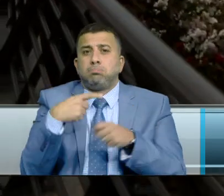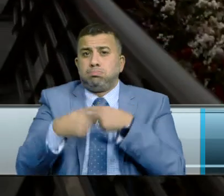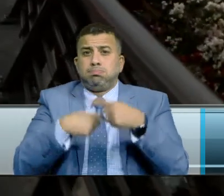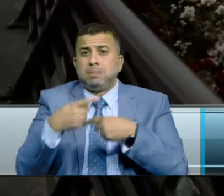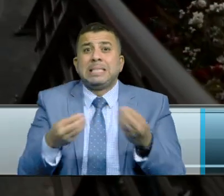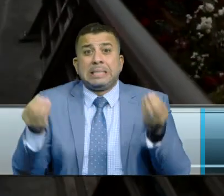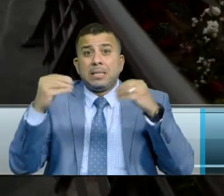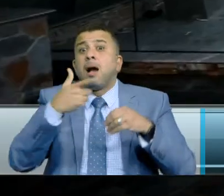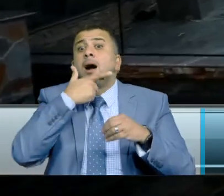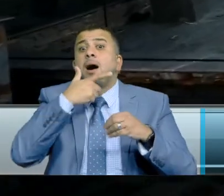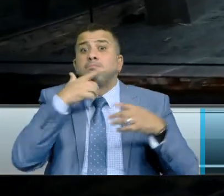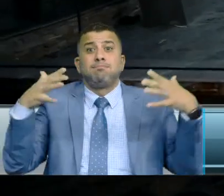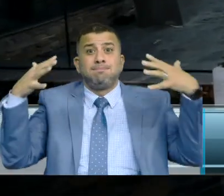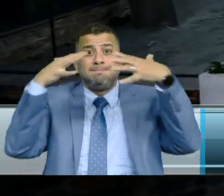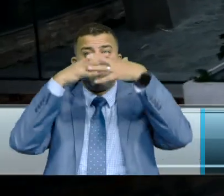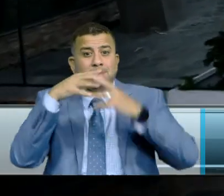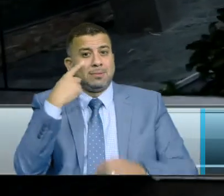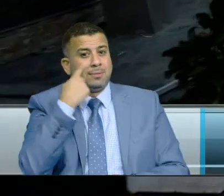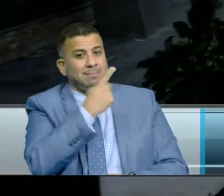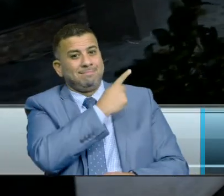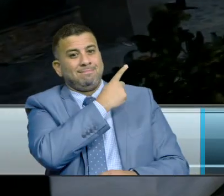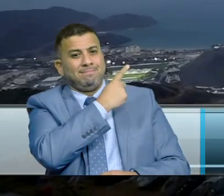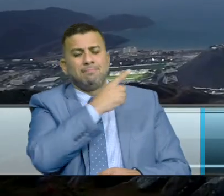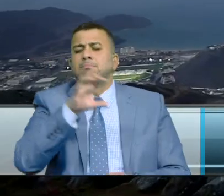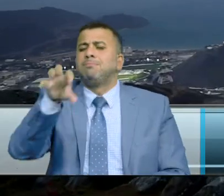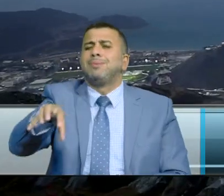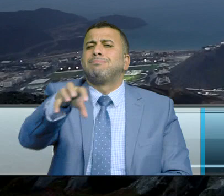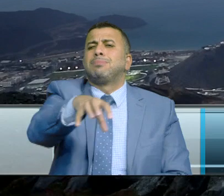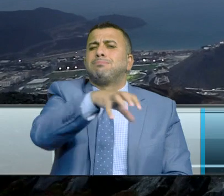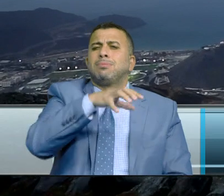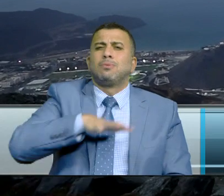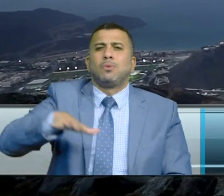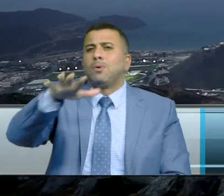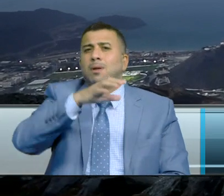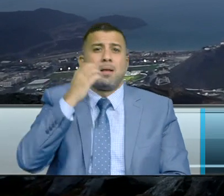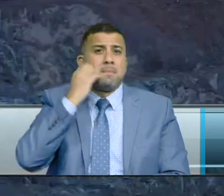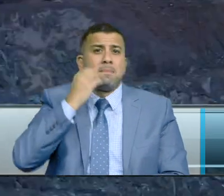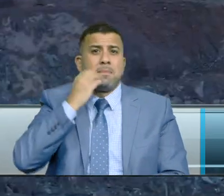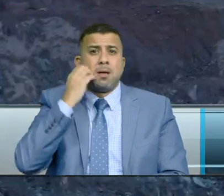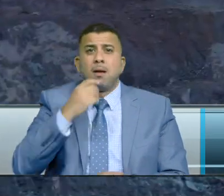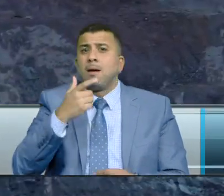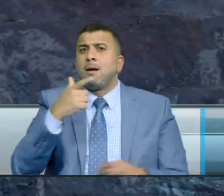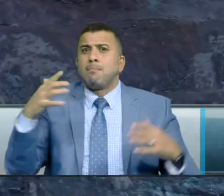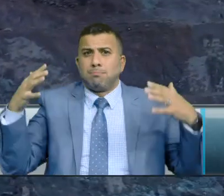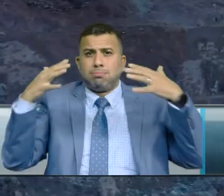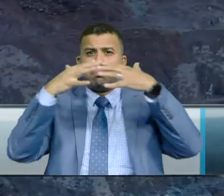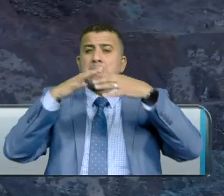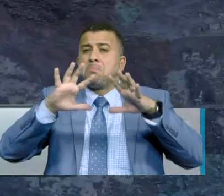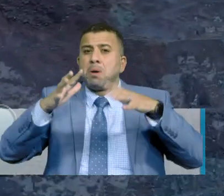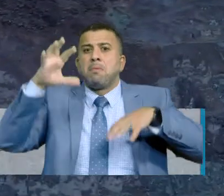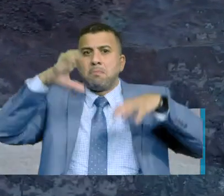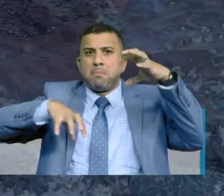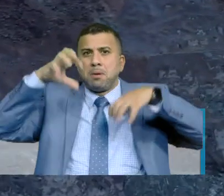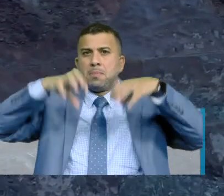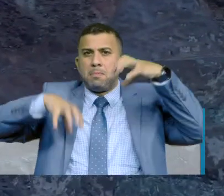يستمر تزايد كميات السحب على مناطق متفرقه من الدوله تتخللها سحب الركاميه يصاحبها سقوط